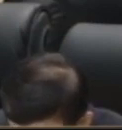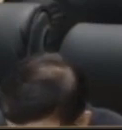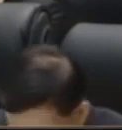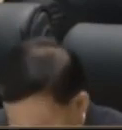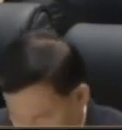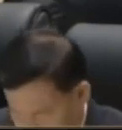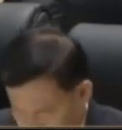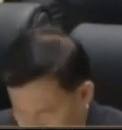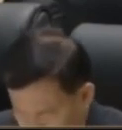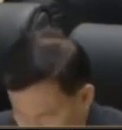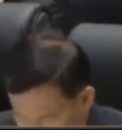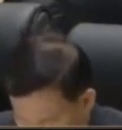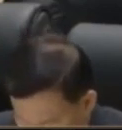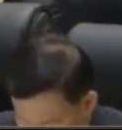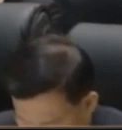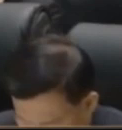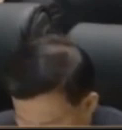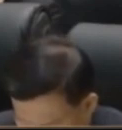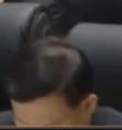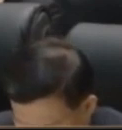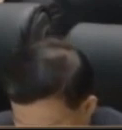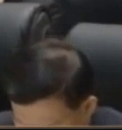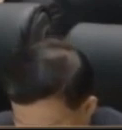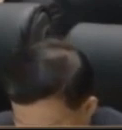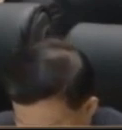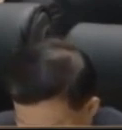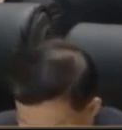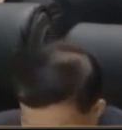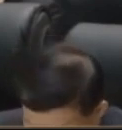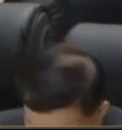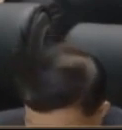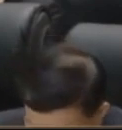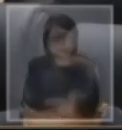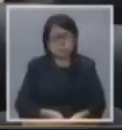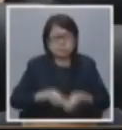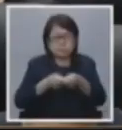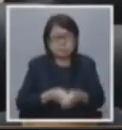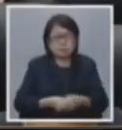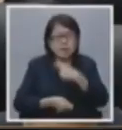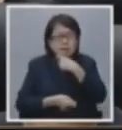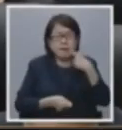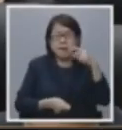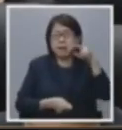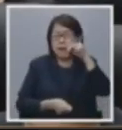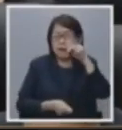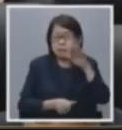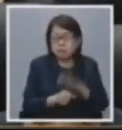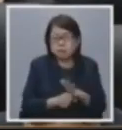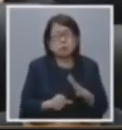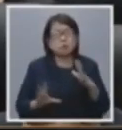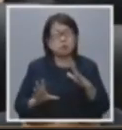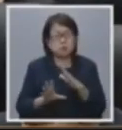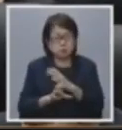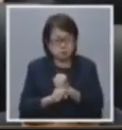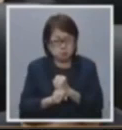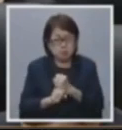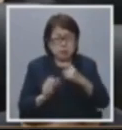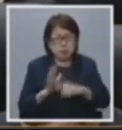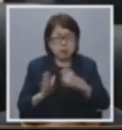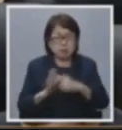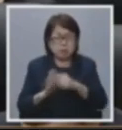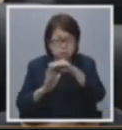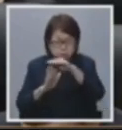ที่จะแก้ปัญหาเรื่องของภัยแล้งให้กับพี่น้องเกษตรกรท่านประธานครับโดยสรุปทั้งหมดเนี่ยคือสาเหตุที่ผมได้อย